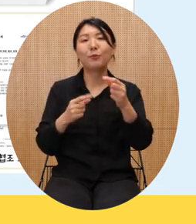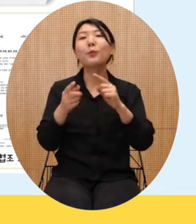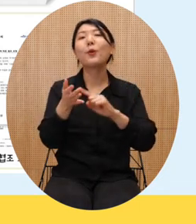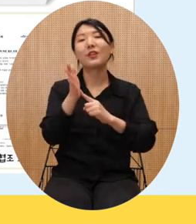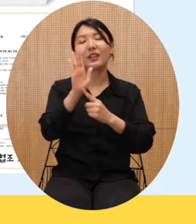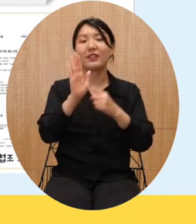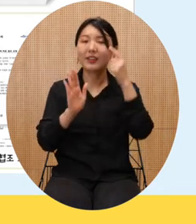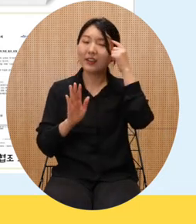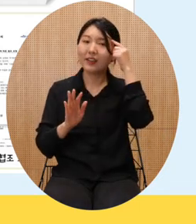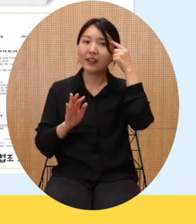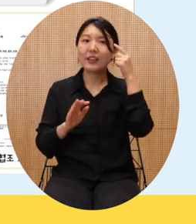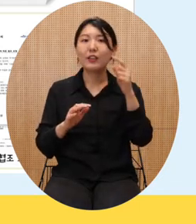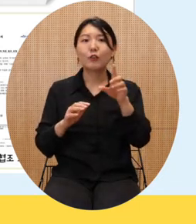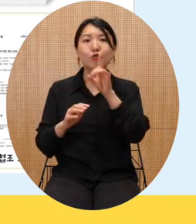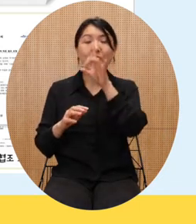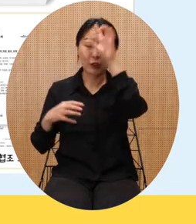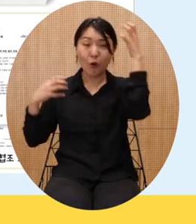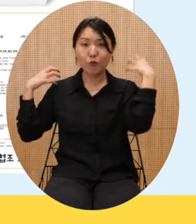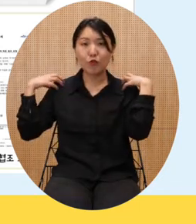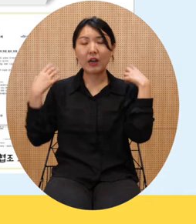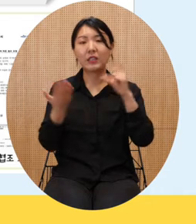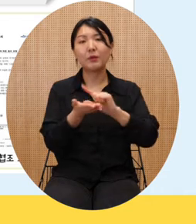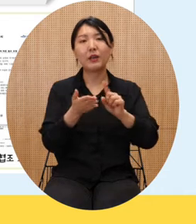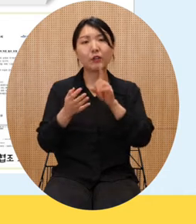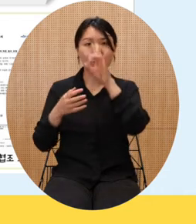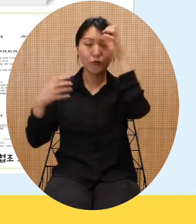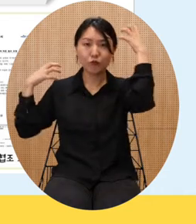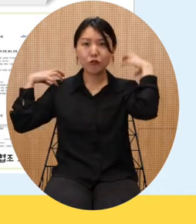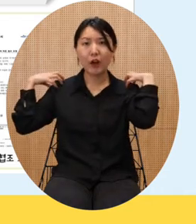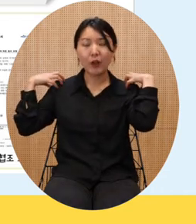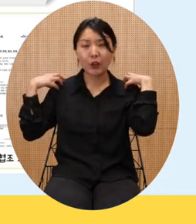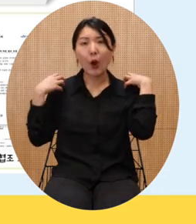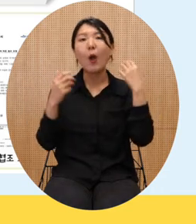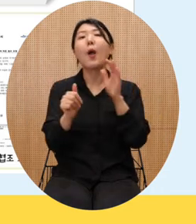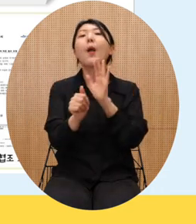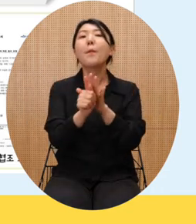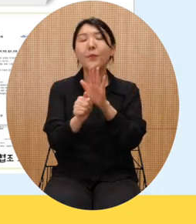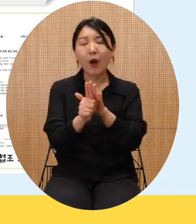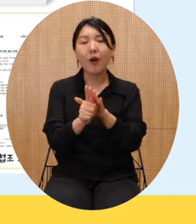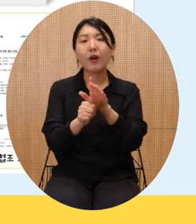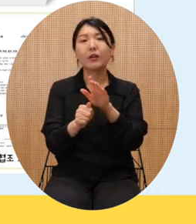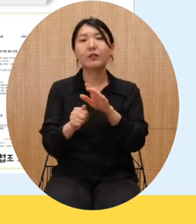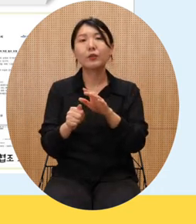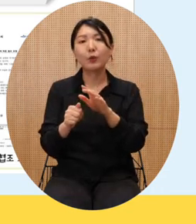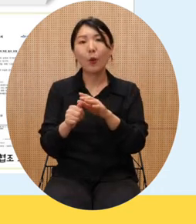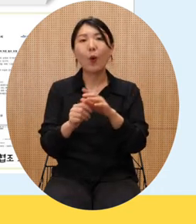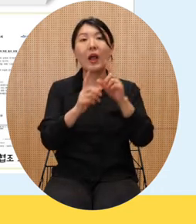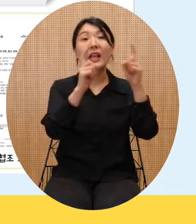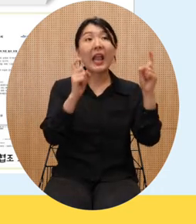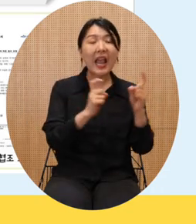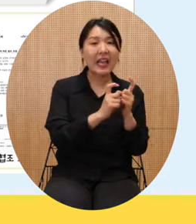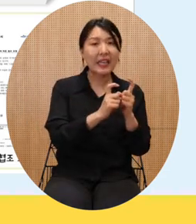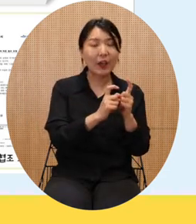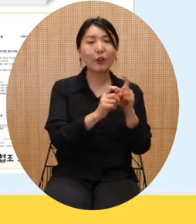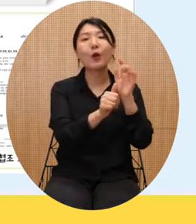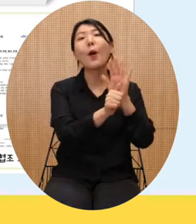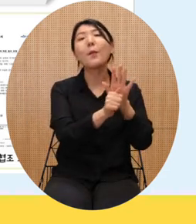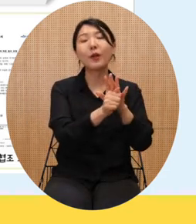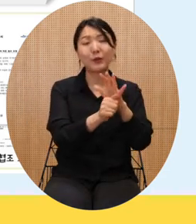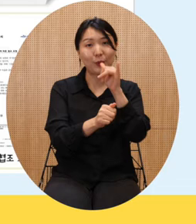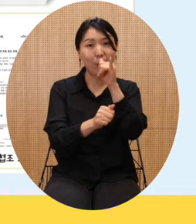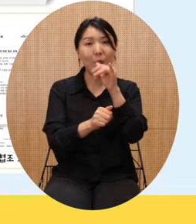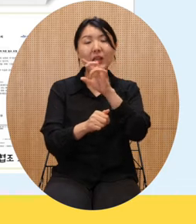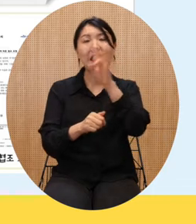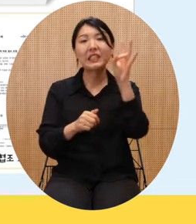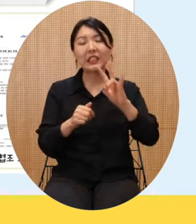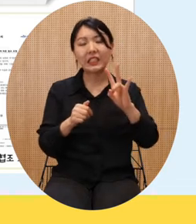부분이 참 많은데, 아까 중앙정부와 지방정부의 거버넌스도 말씀을 드렸고, 그리고 사실은 민관 거버넌스라는